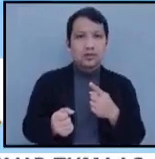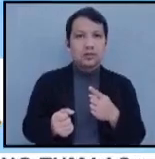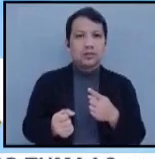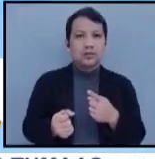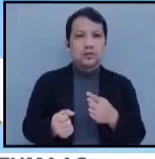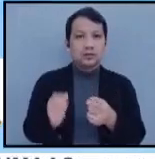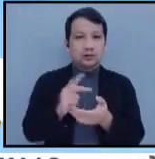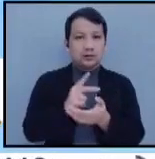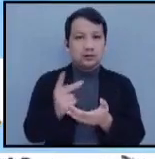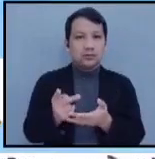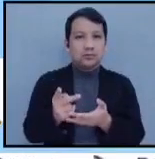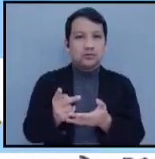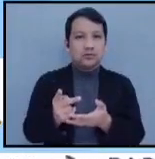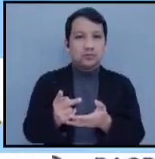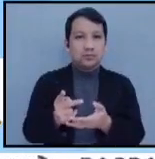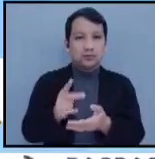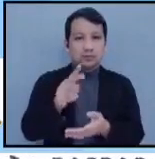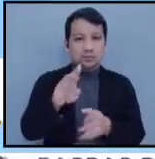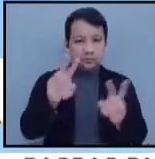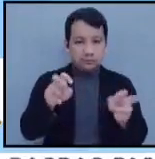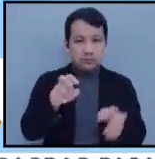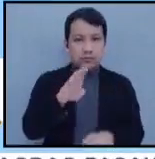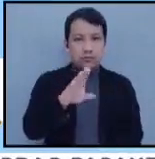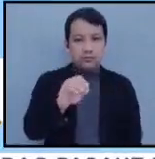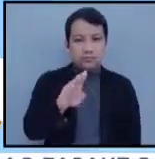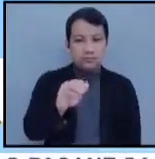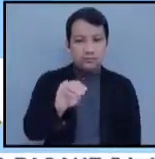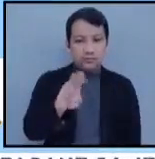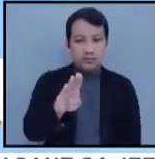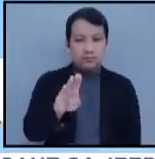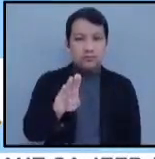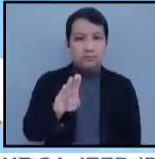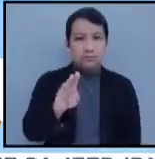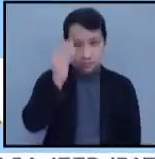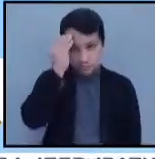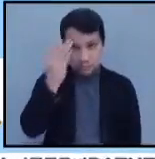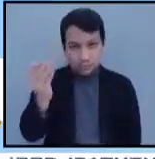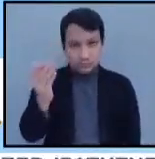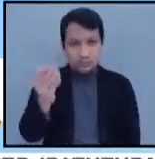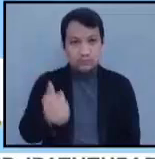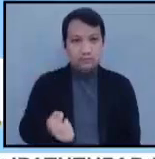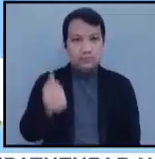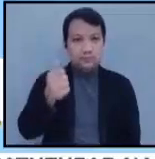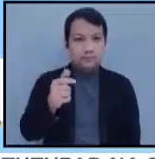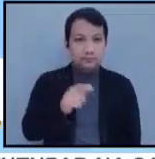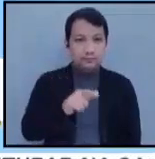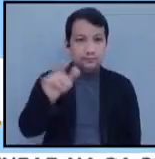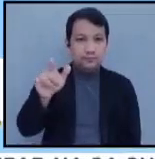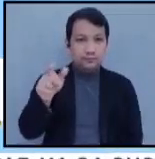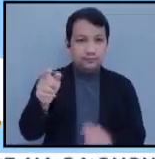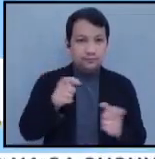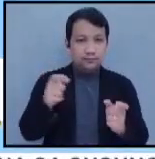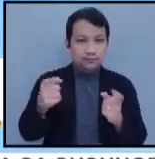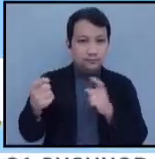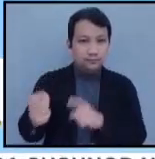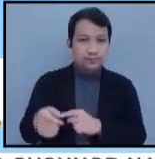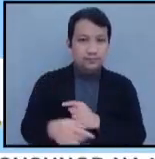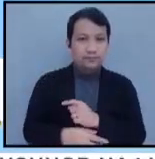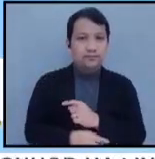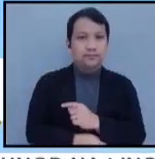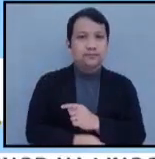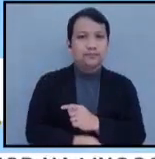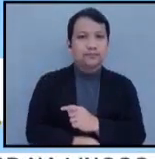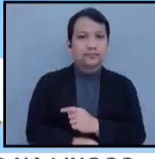may nakasulat na bomba. Agad ipinagbigay alam ng piloto sa air traffic control ang insidente. Standard pa po yan sa